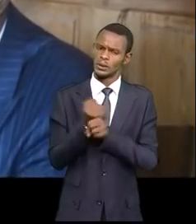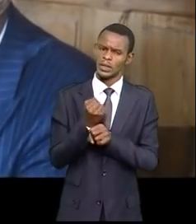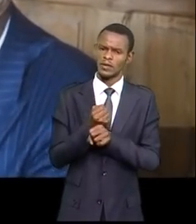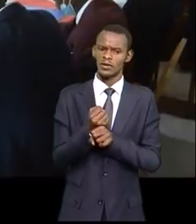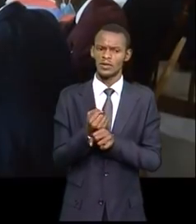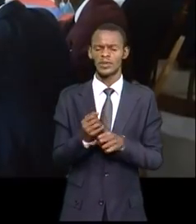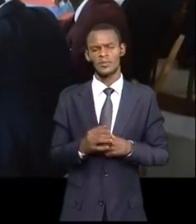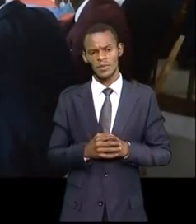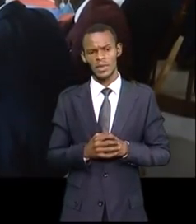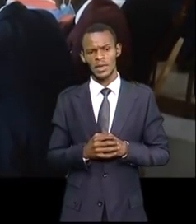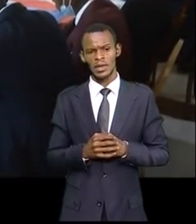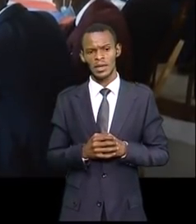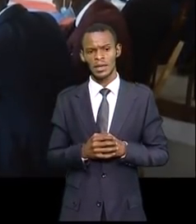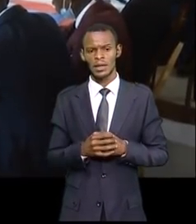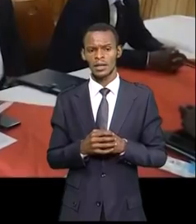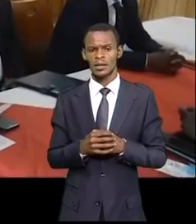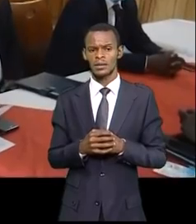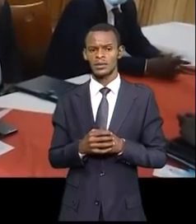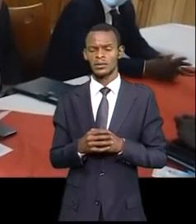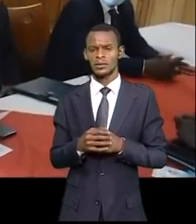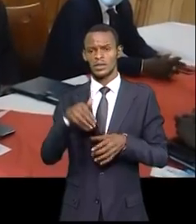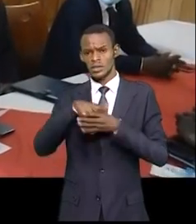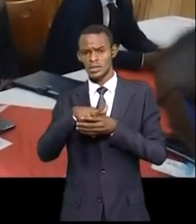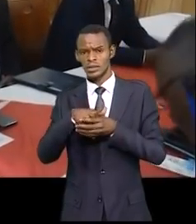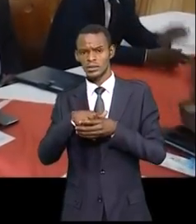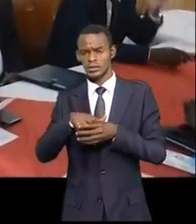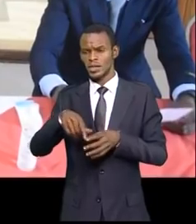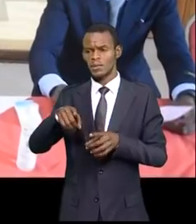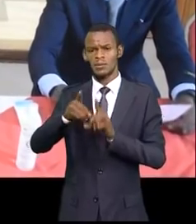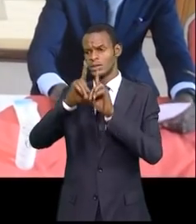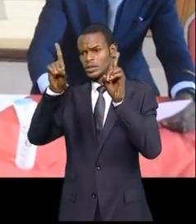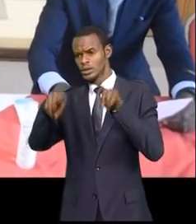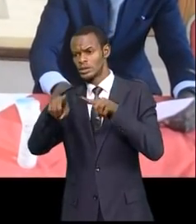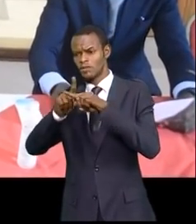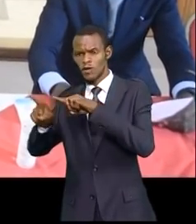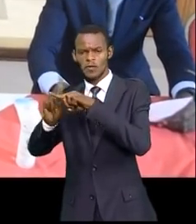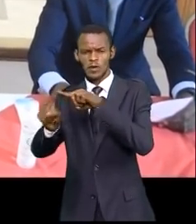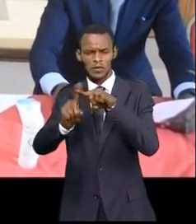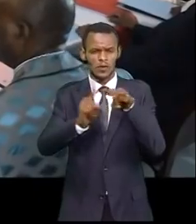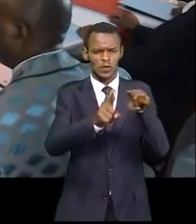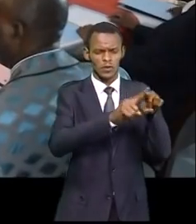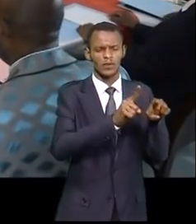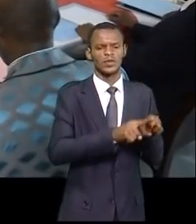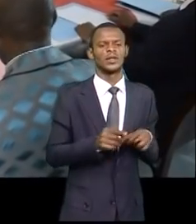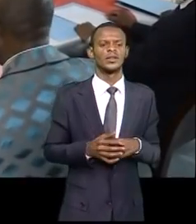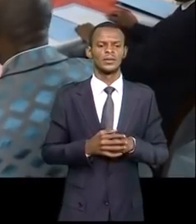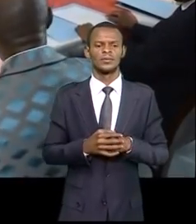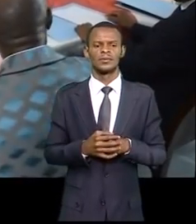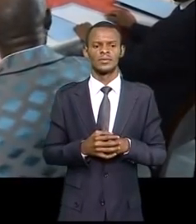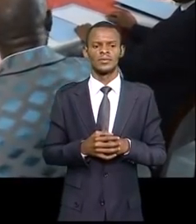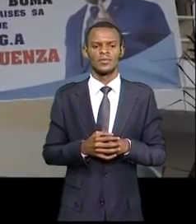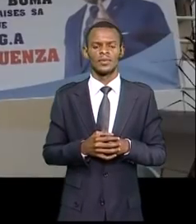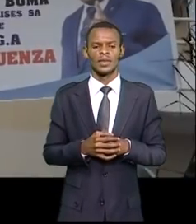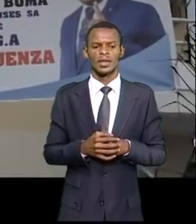direction générale dans les directions d'exploitation pour palper leur réalité a relevé jean claude mukendi miami usa